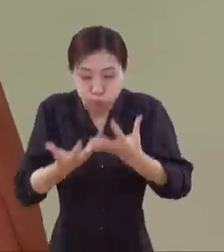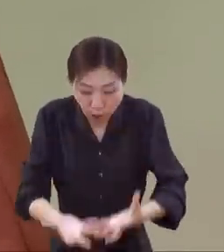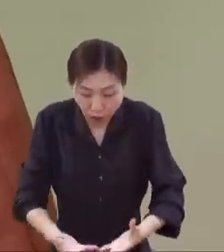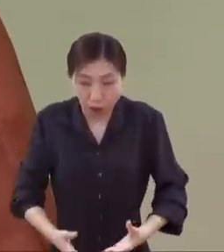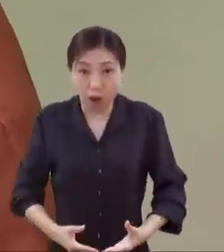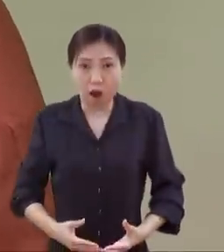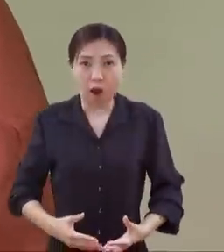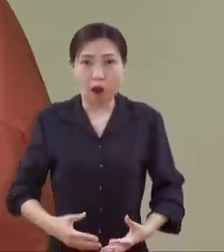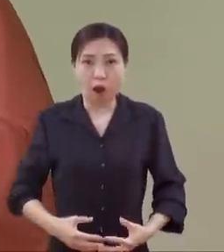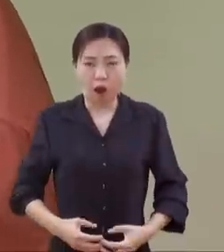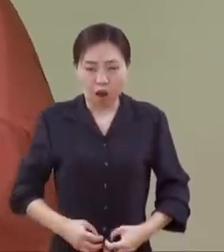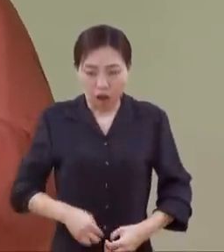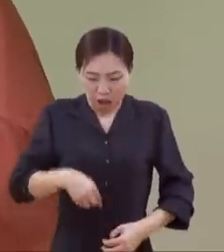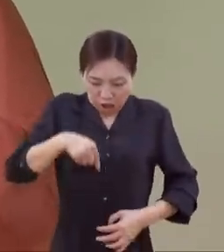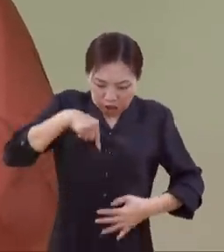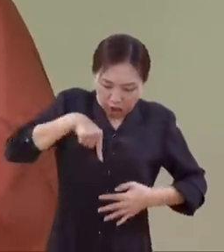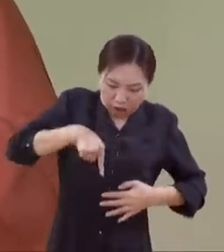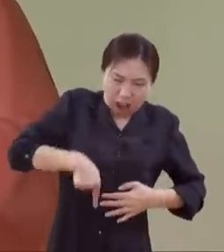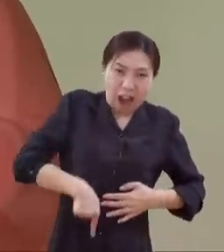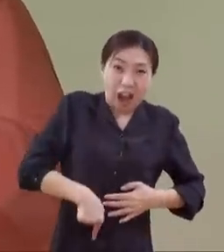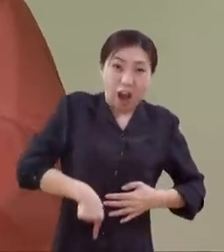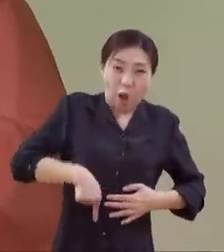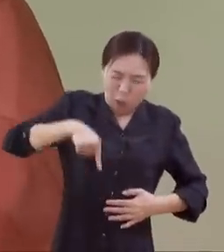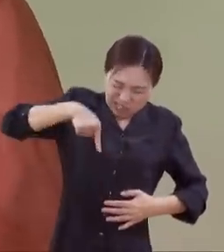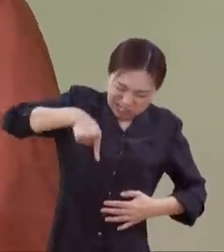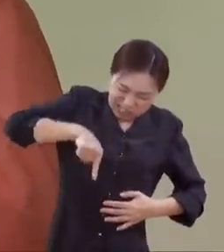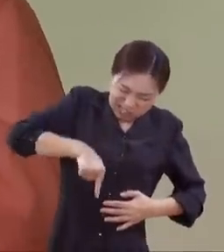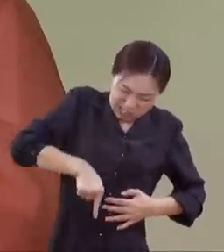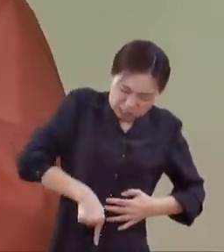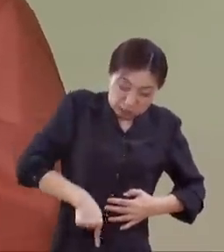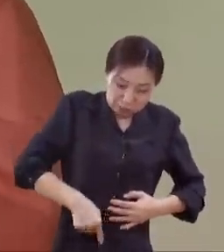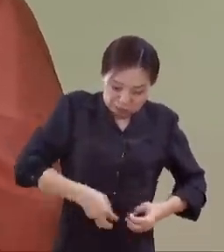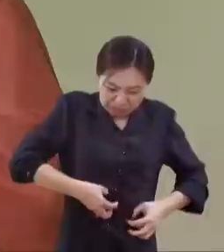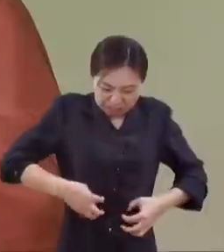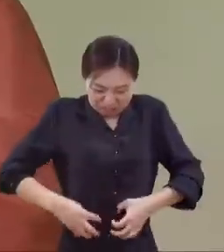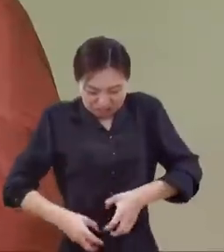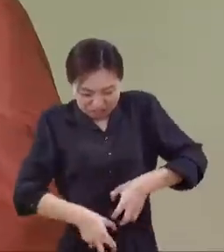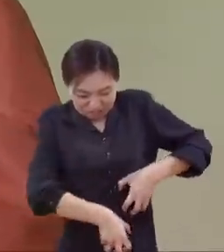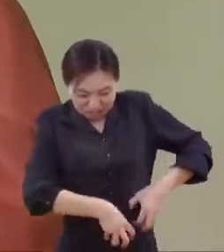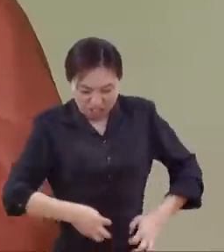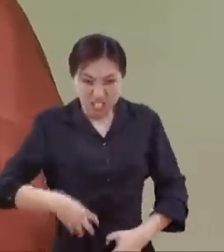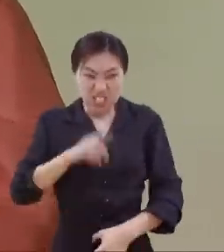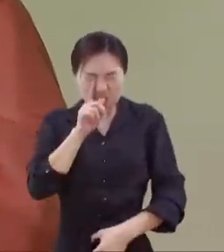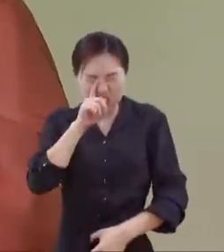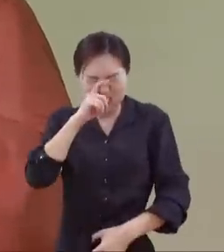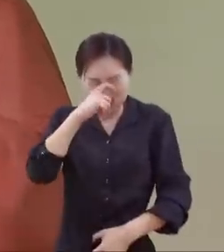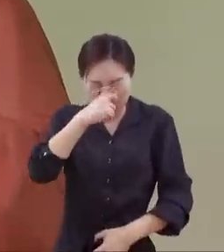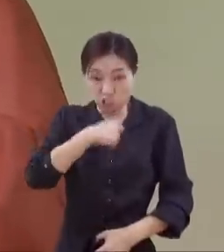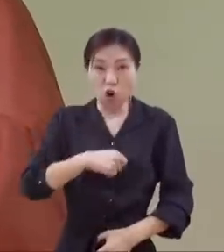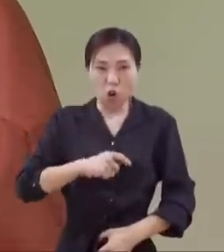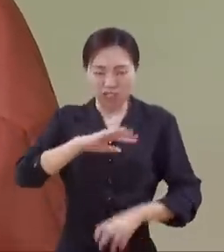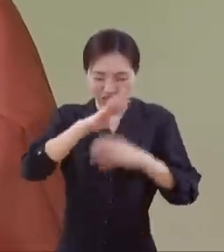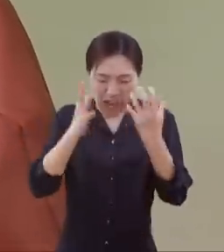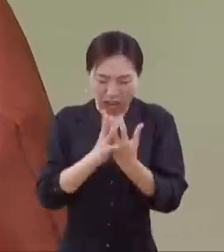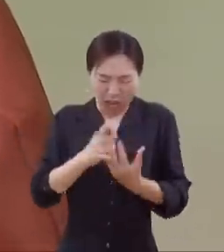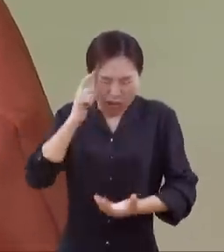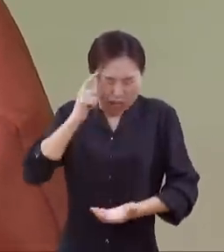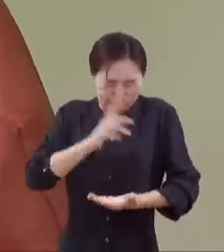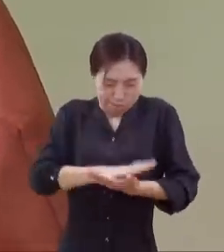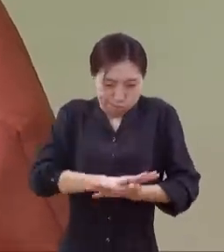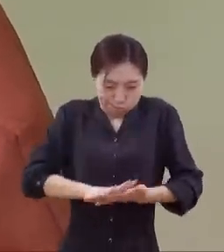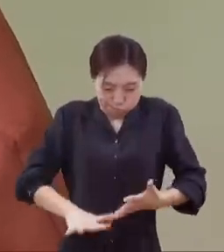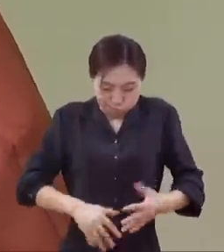정말 저 배꼽 밑바닥에 그런 있는 그 옴을 한 점 덩어리까지 다